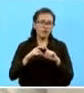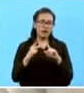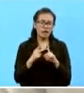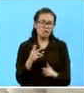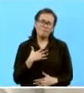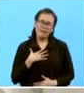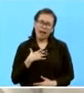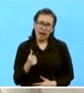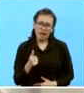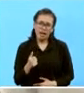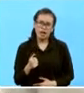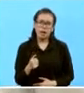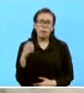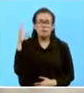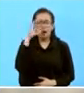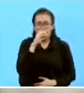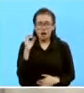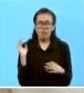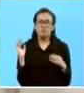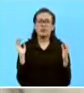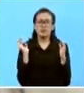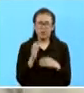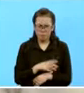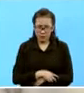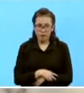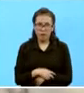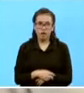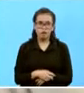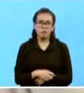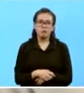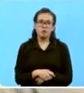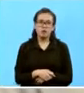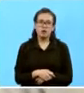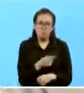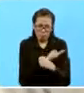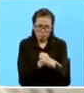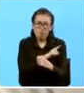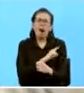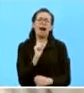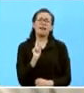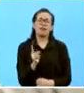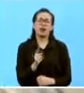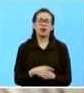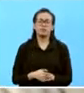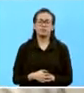sangat orang yang berintegritas, kompeten,